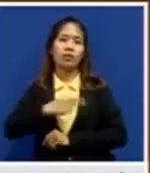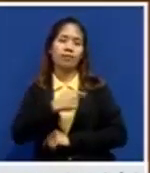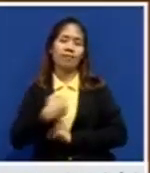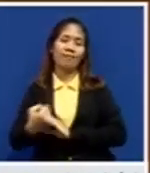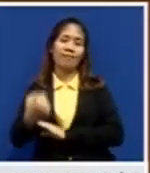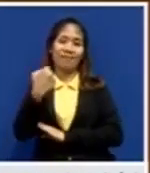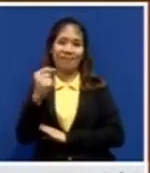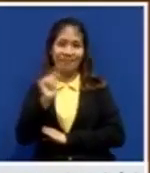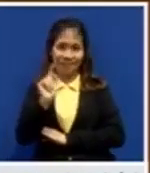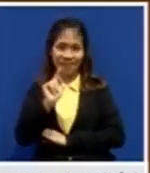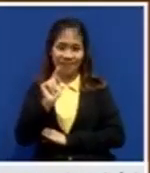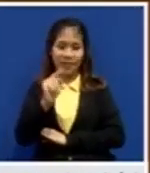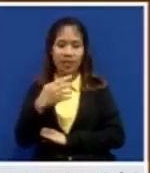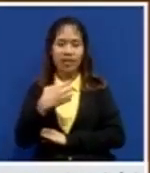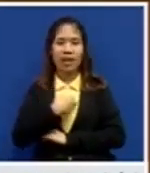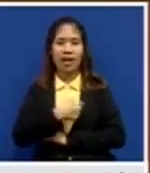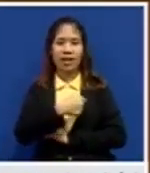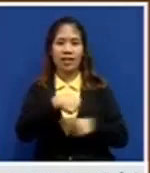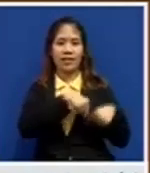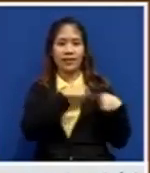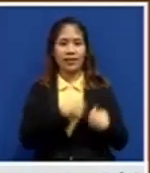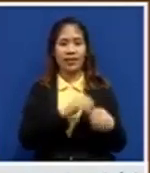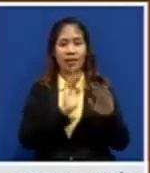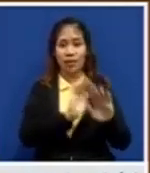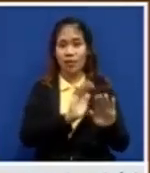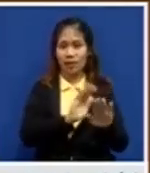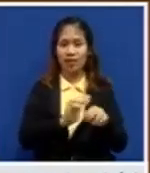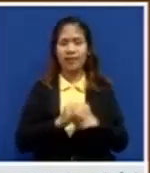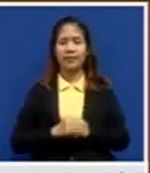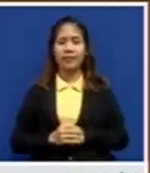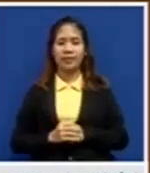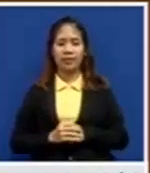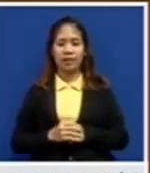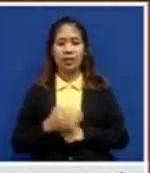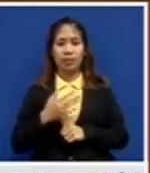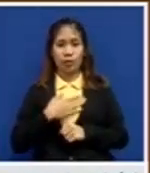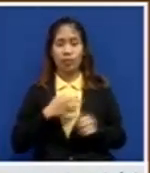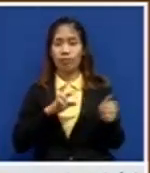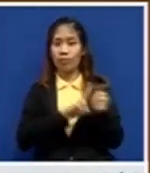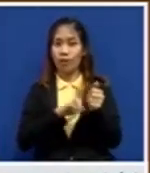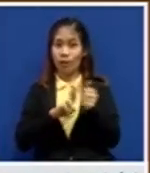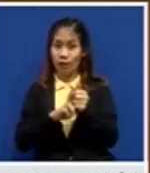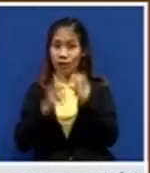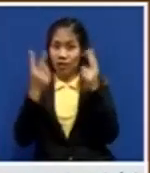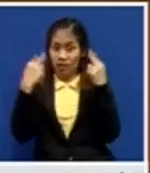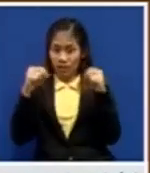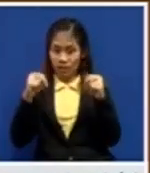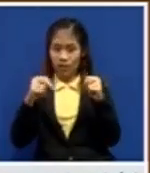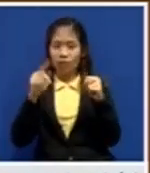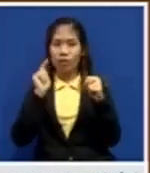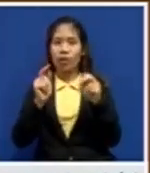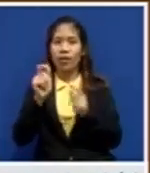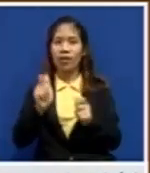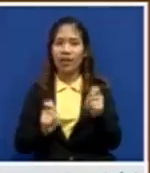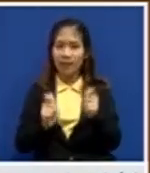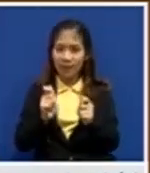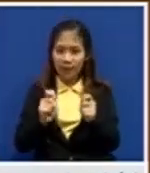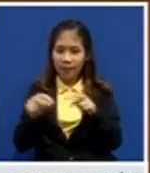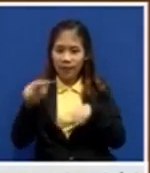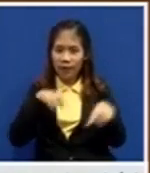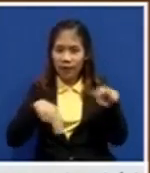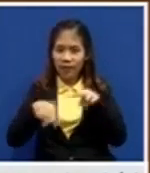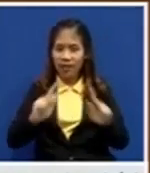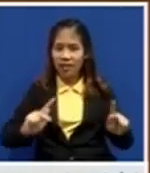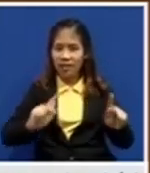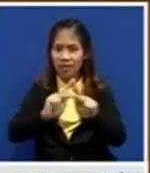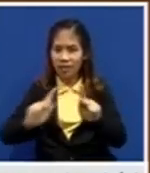าขอให้ไว้ใจซึ่งกันและกันนะครับพวกผมเป็นรองนายกก็ต้องกำกับกระทรวงก็จะพยายาม